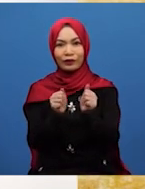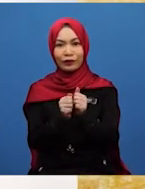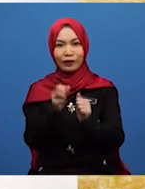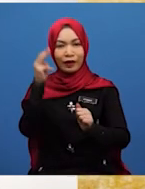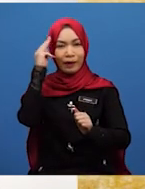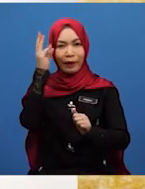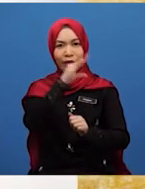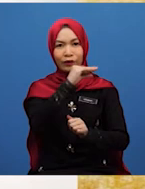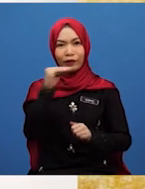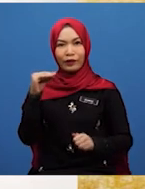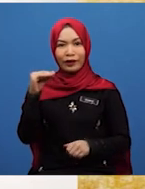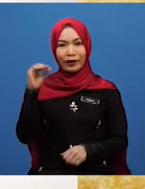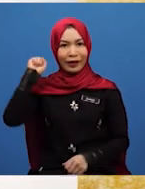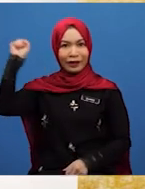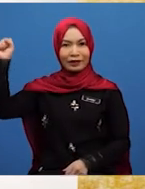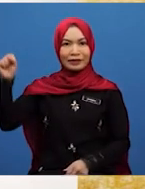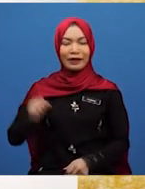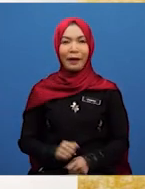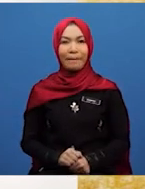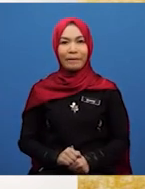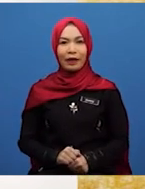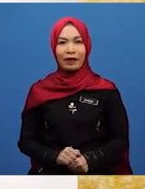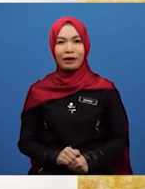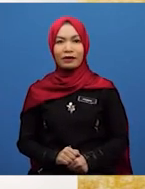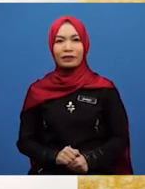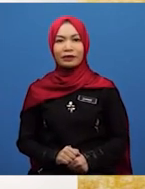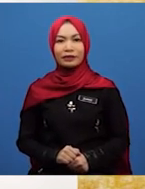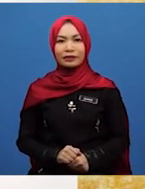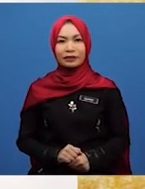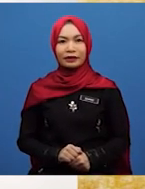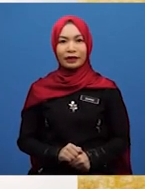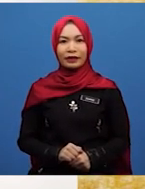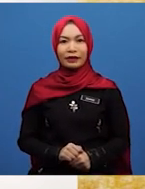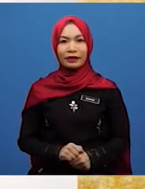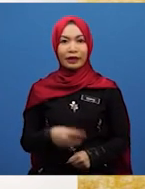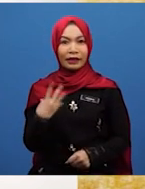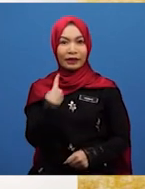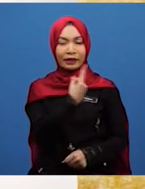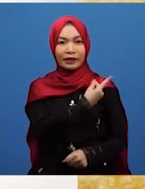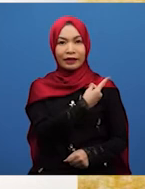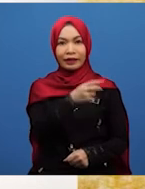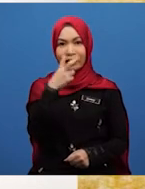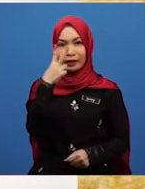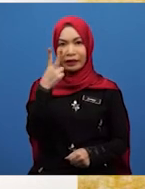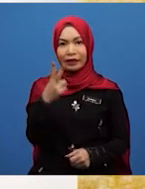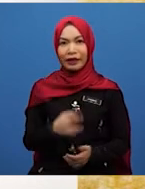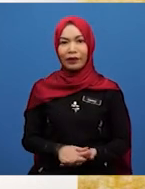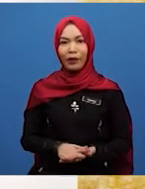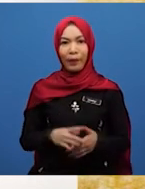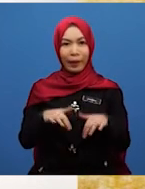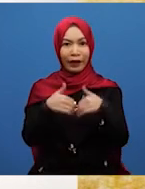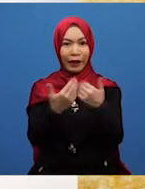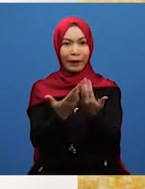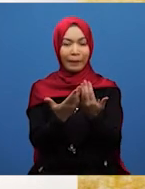Sabah bagi membentuk Malaysia, sempena hari dan juga tarikh keramat ini, kita soroti kembali susur galur